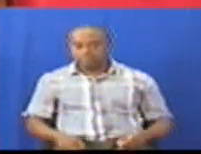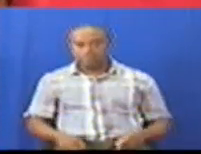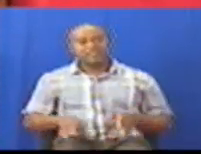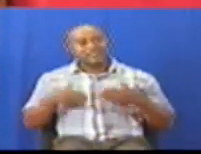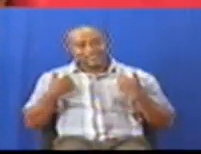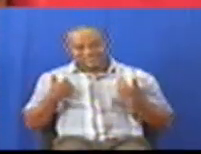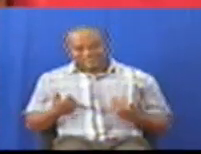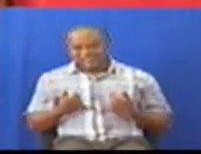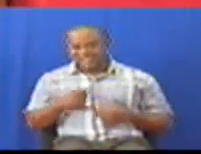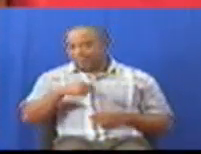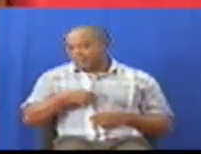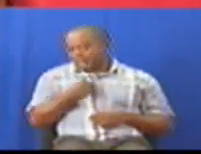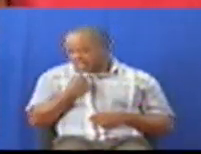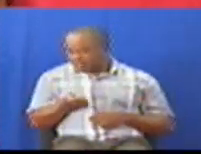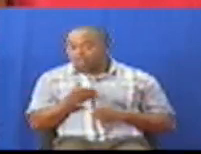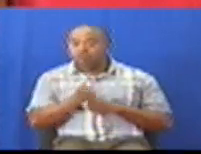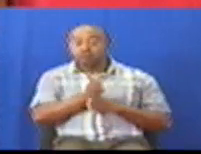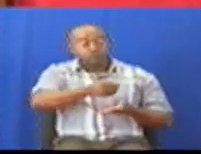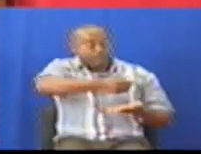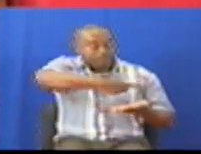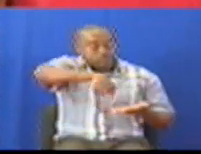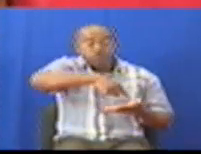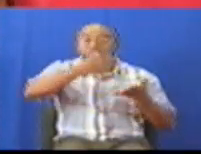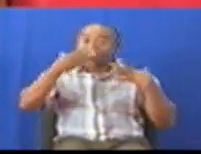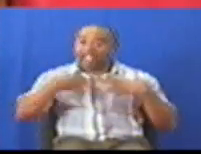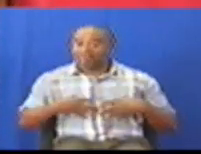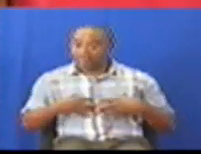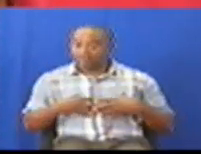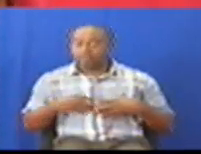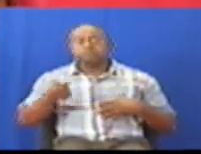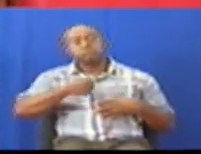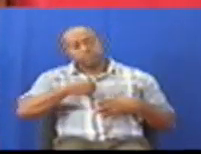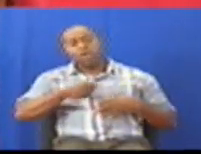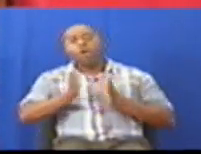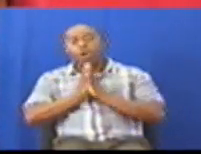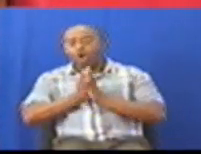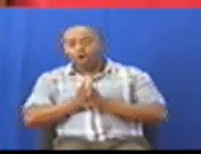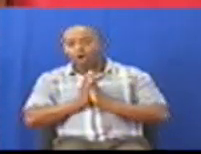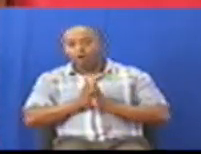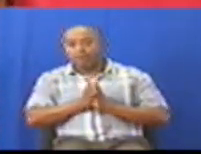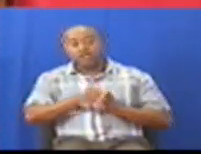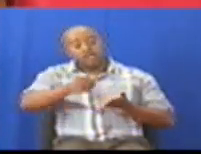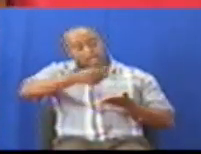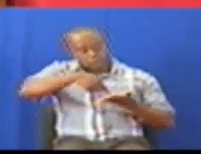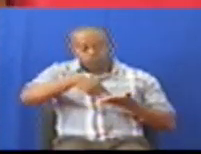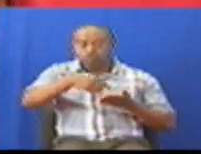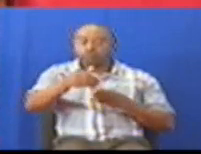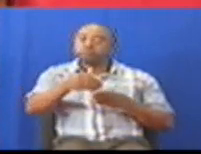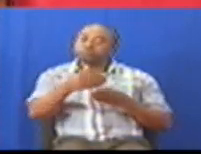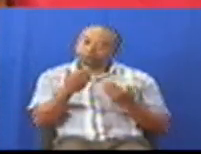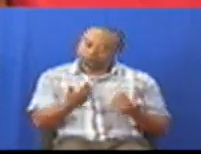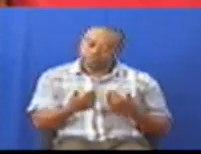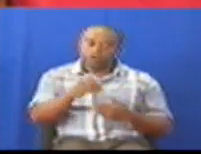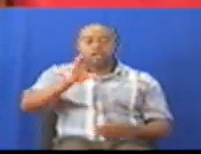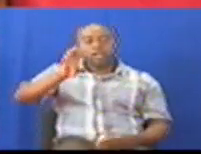niseme kwamba kuhusu vituo vya afya, niliomba kituo kwa ajili ya Basotu na Endasak, lakini